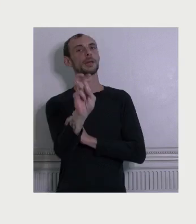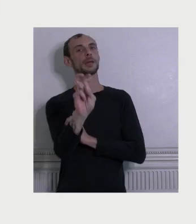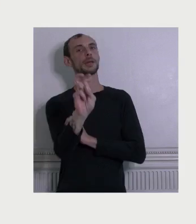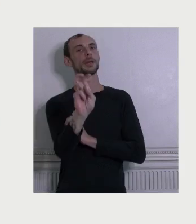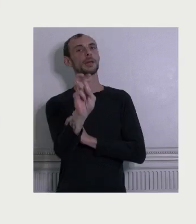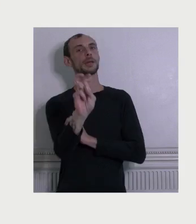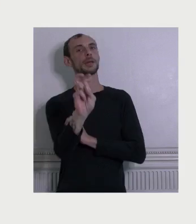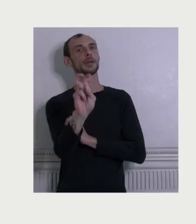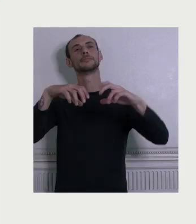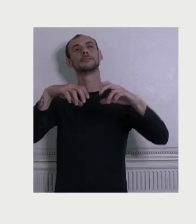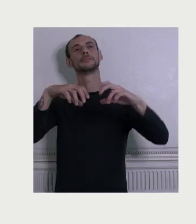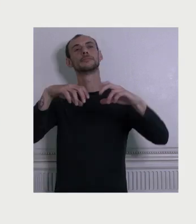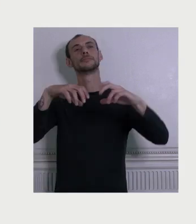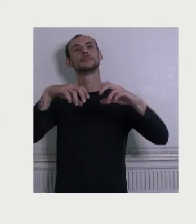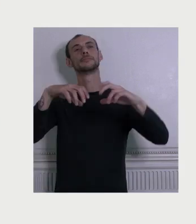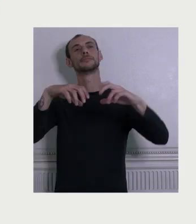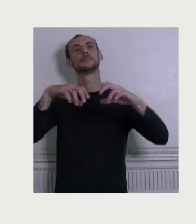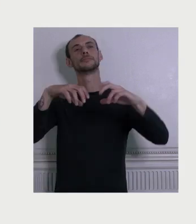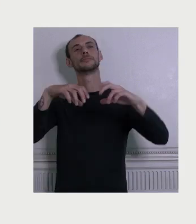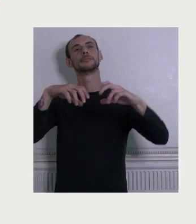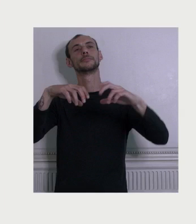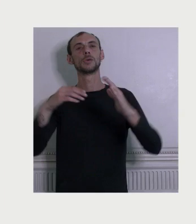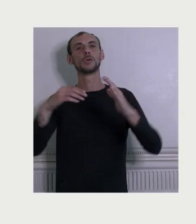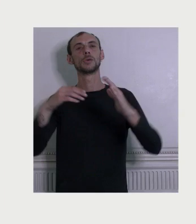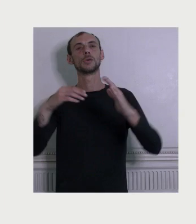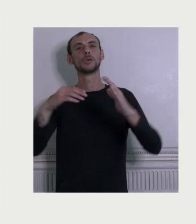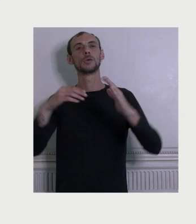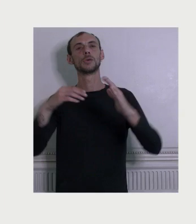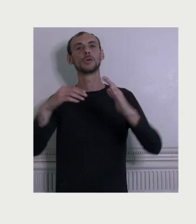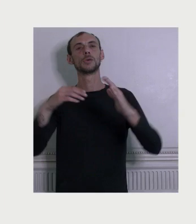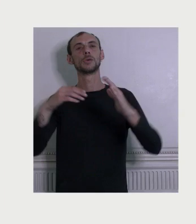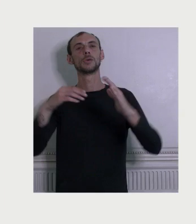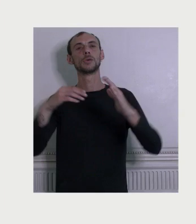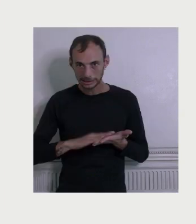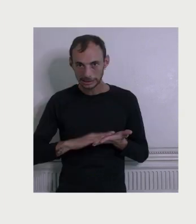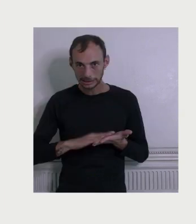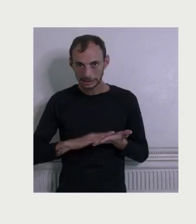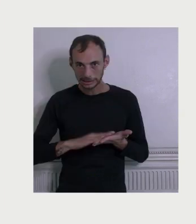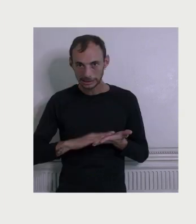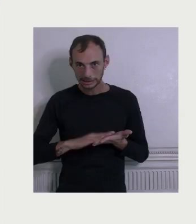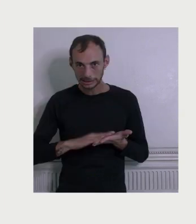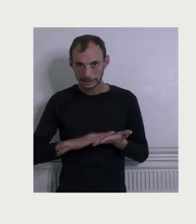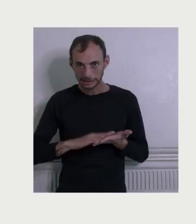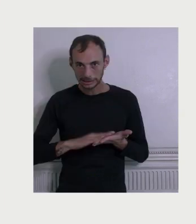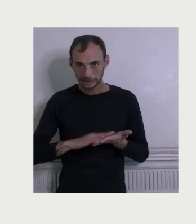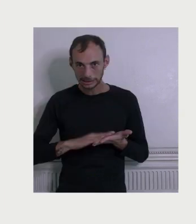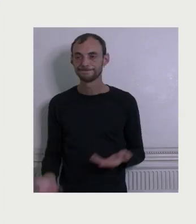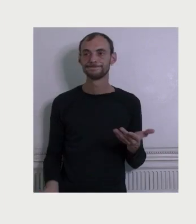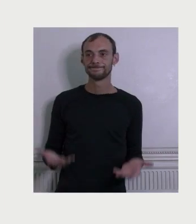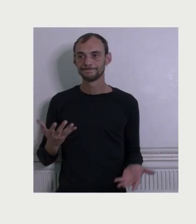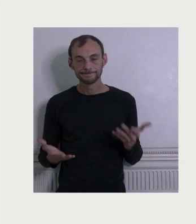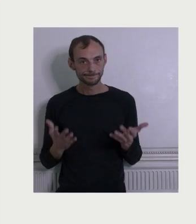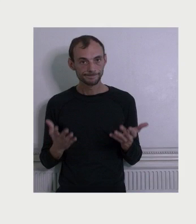un spécialiste sensibilisé par le réchauffement climatique, mais qui veut aller dans le développement quand même continu, et un autre qui